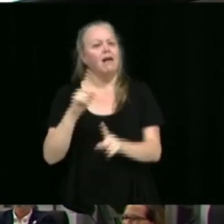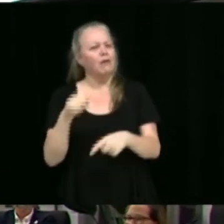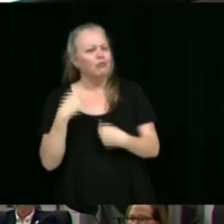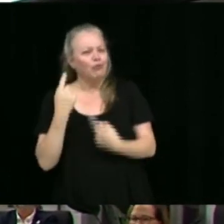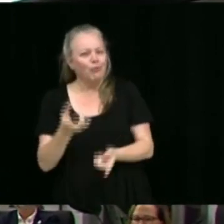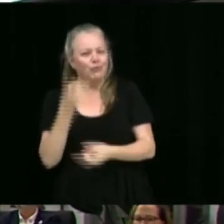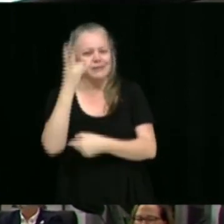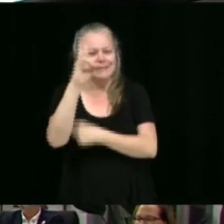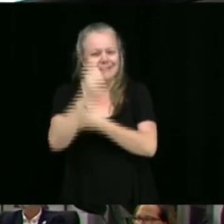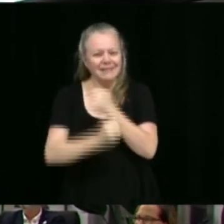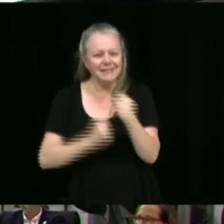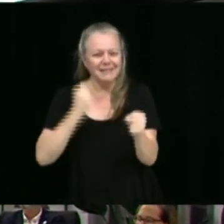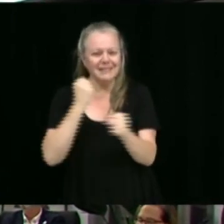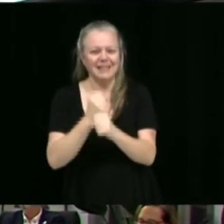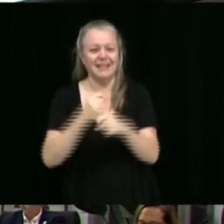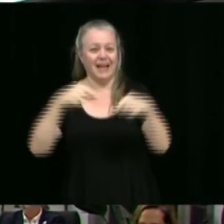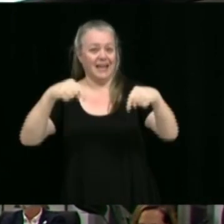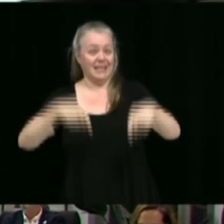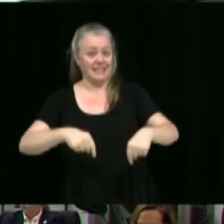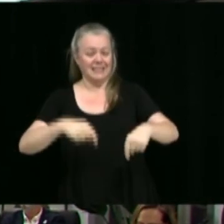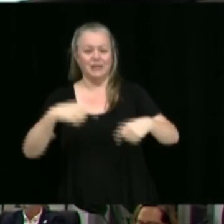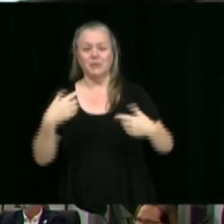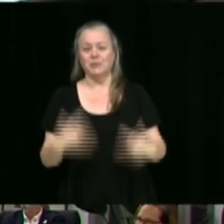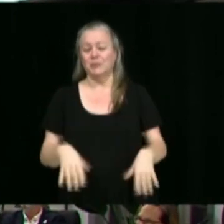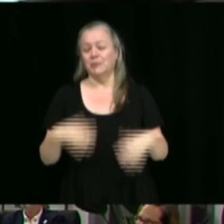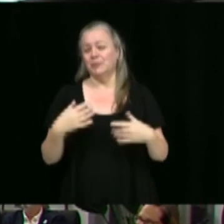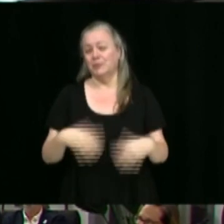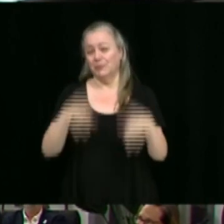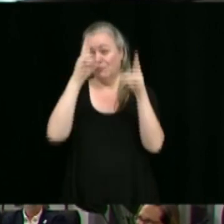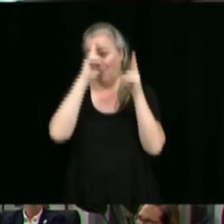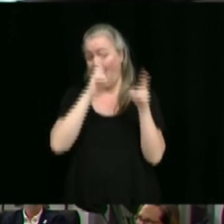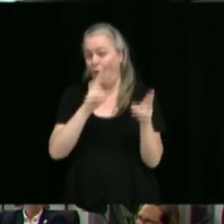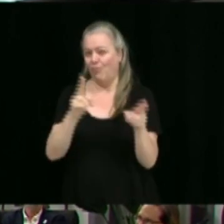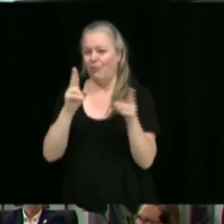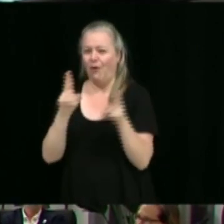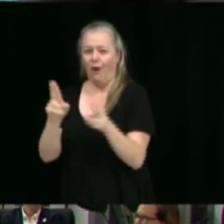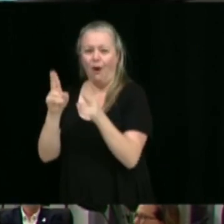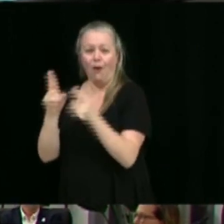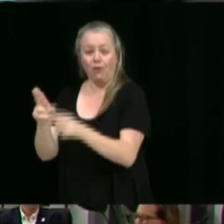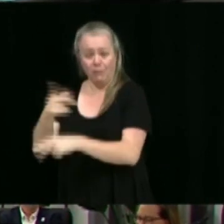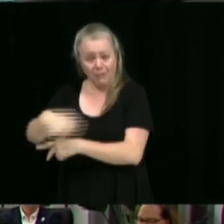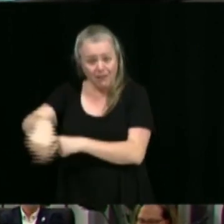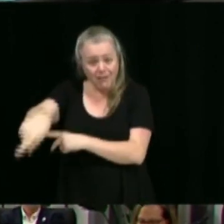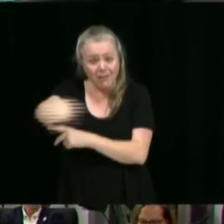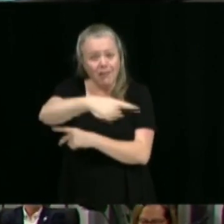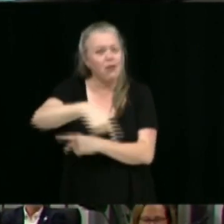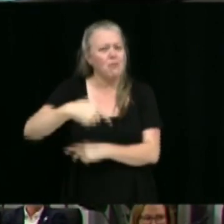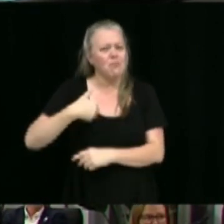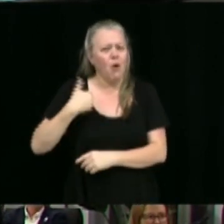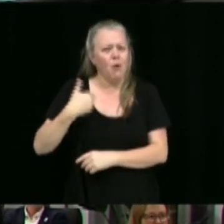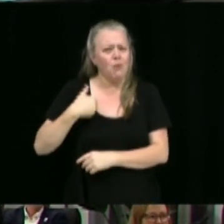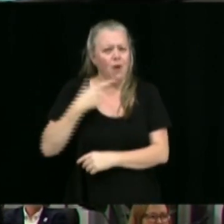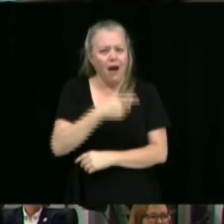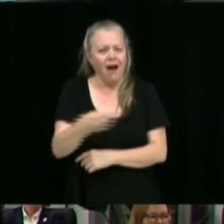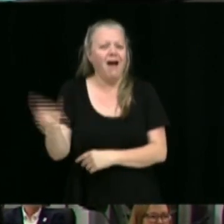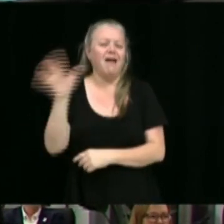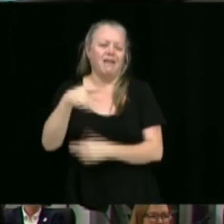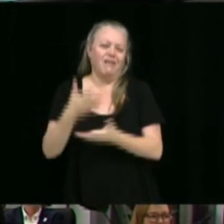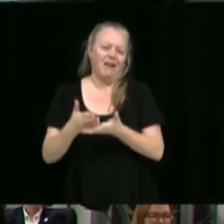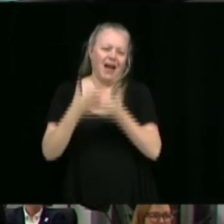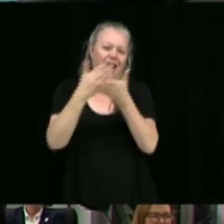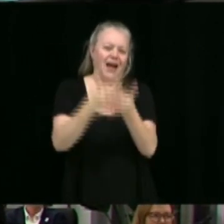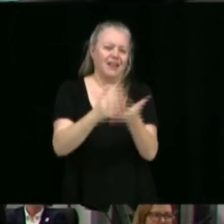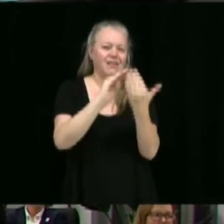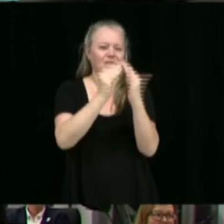qu'à Victoriaville, on remet un insigne honneur aux gens qui participent à une société inclusive. Donc, les prix